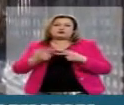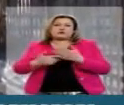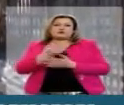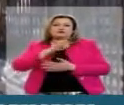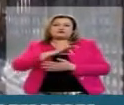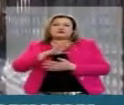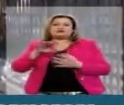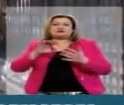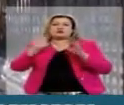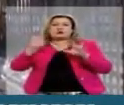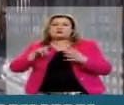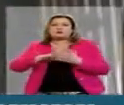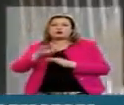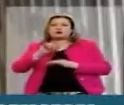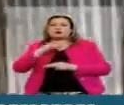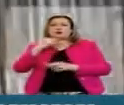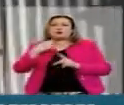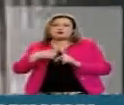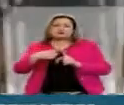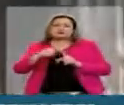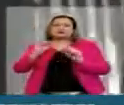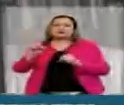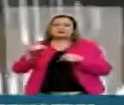қолдайтындарын айтады. Өткені азаматтардың құқықтарын қорғауда